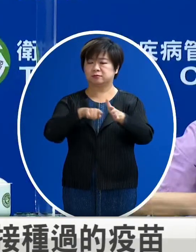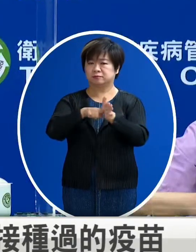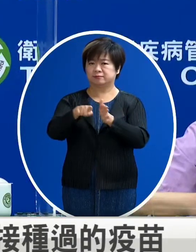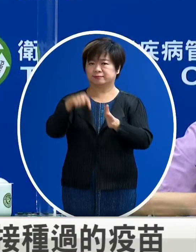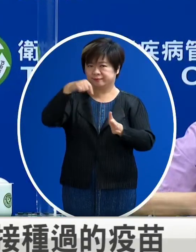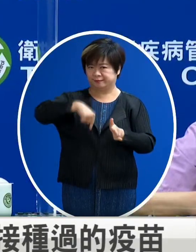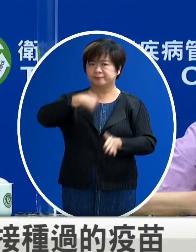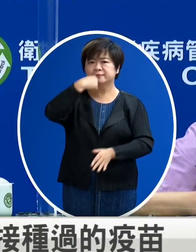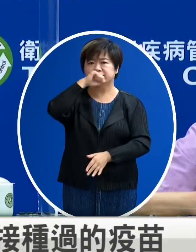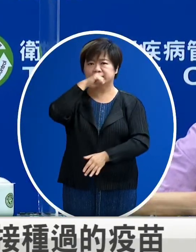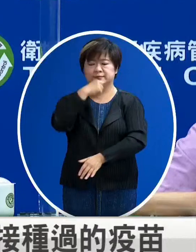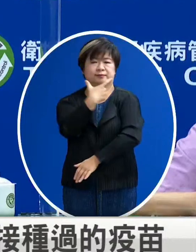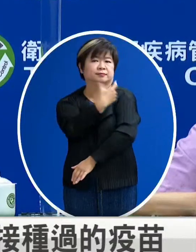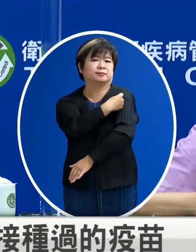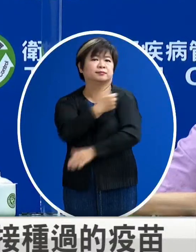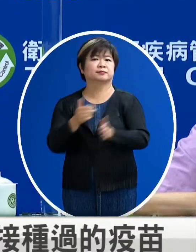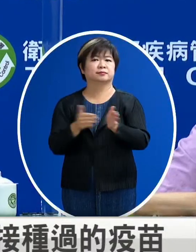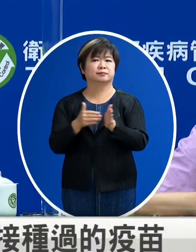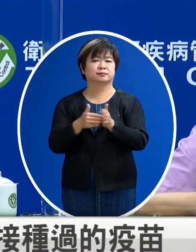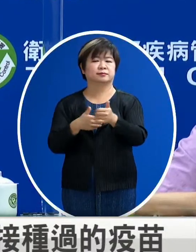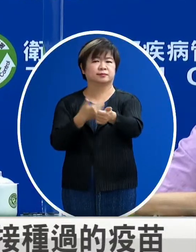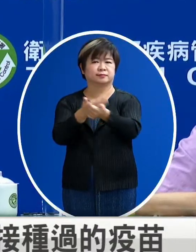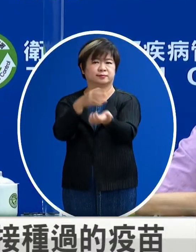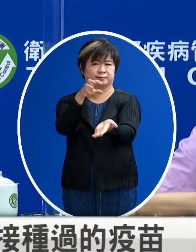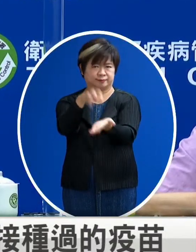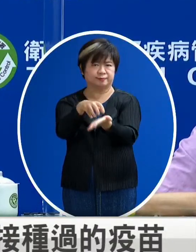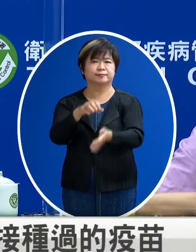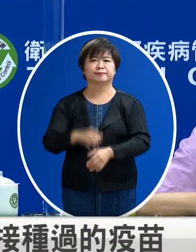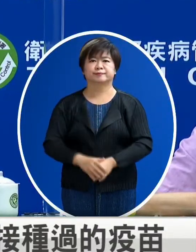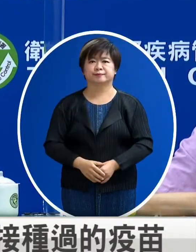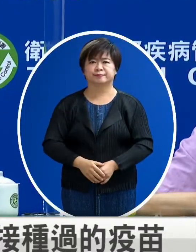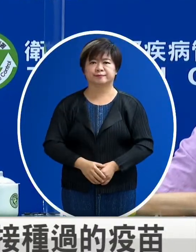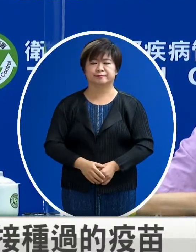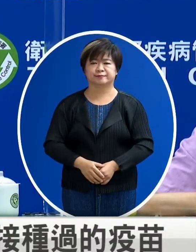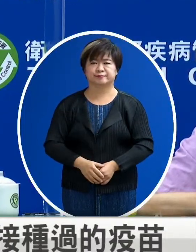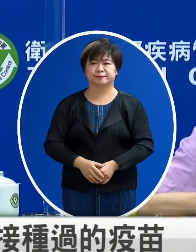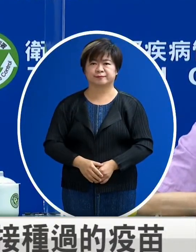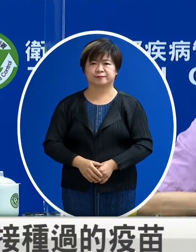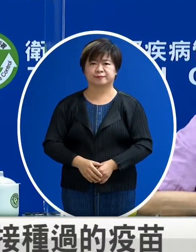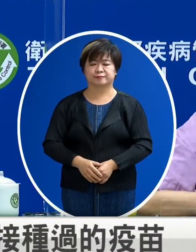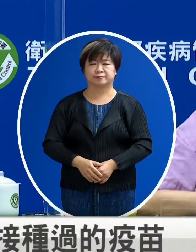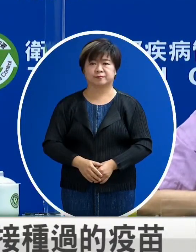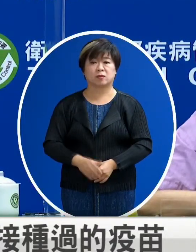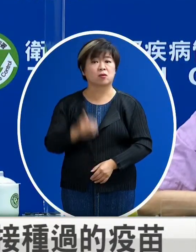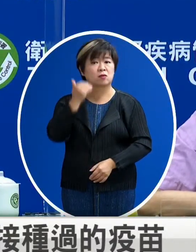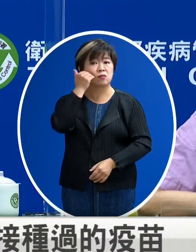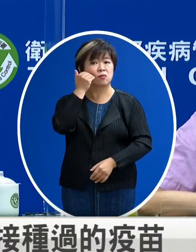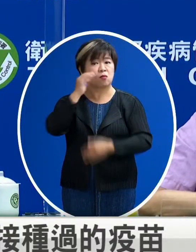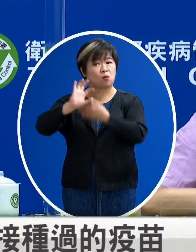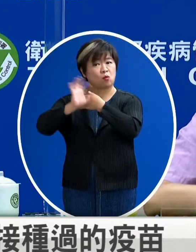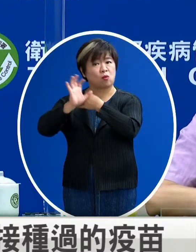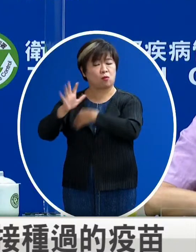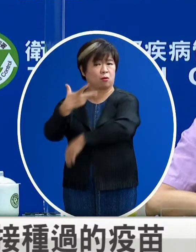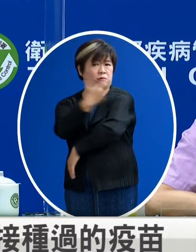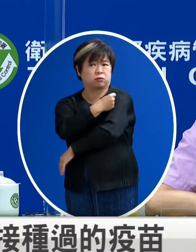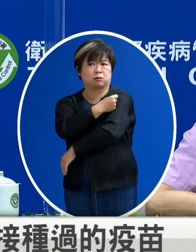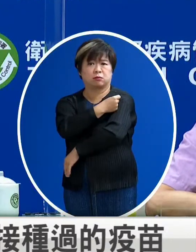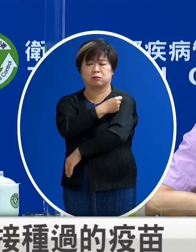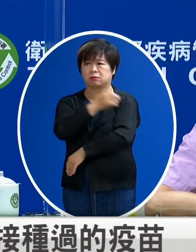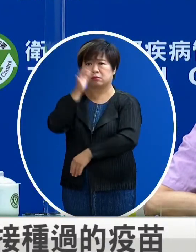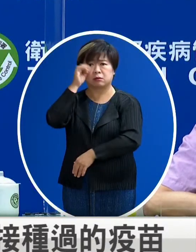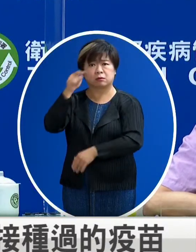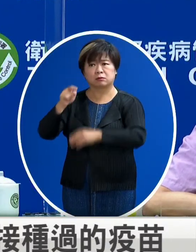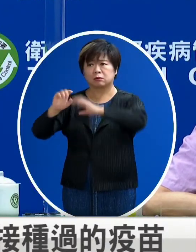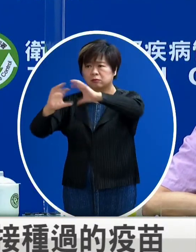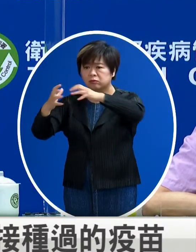国内施打接种的来做黄卡的记载。那一样的，你在其他的国家就应该是在你施打